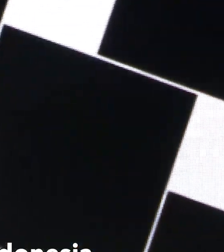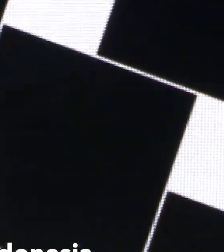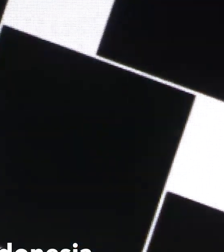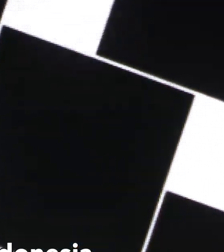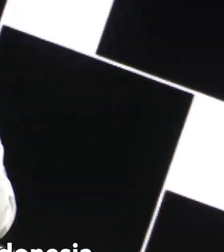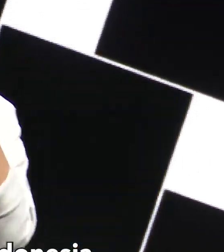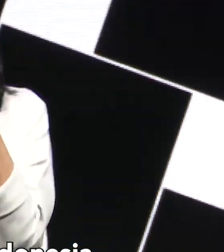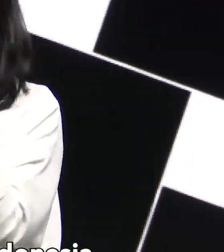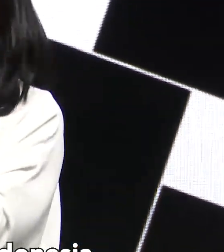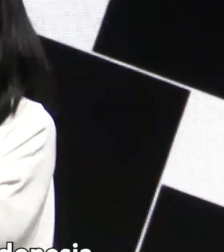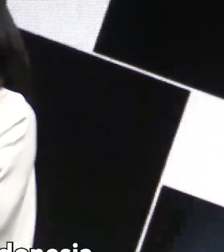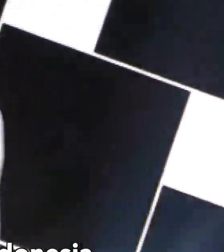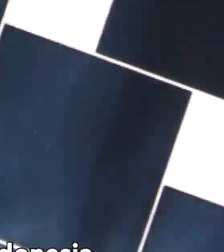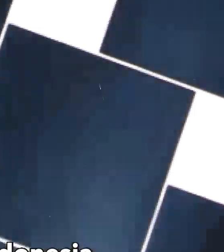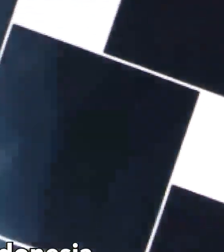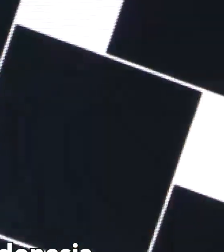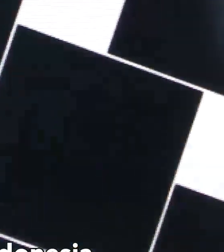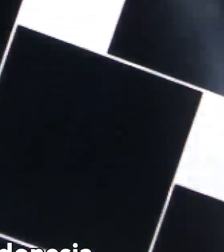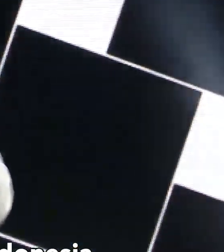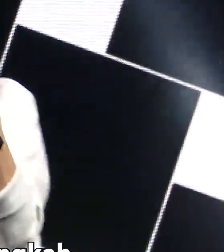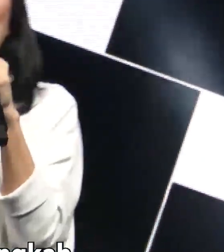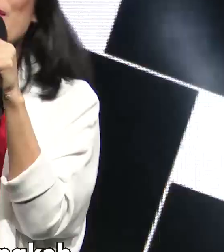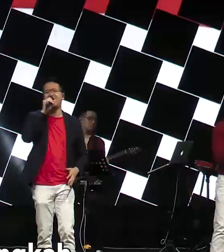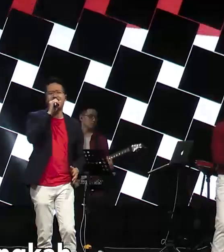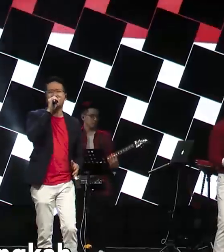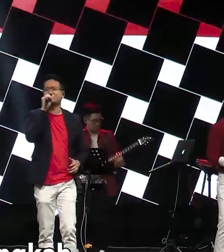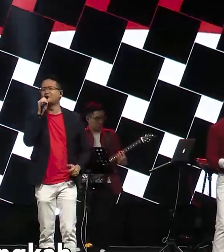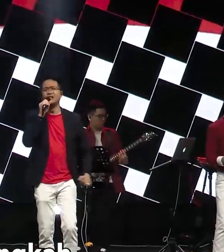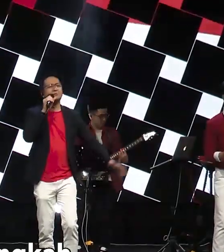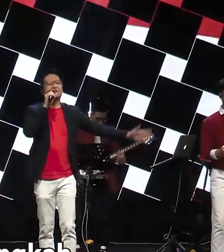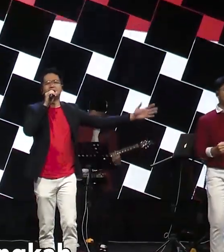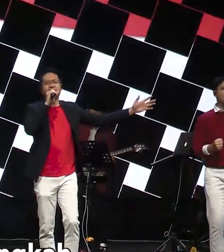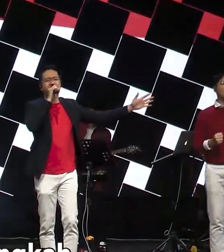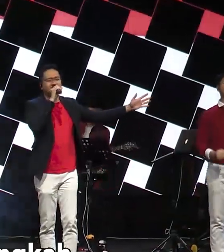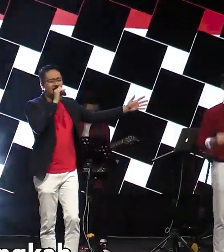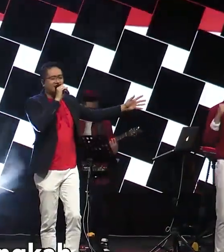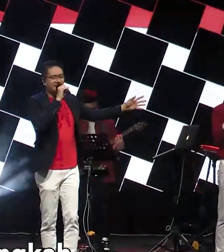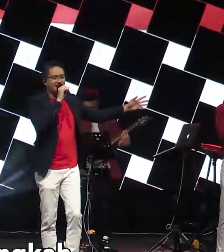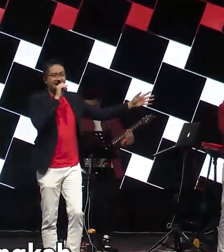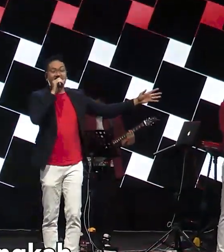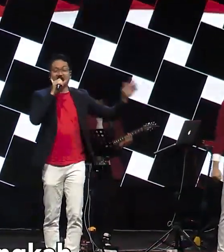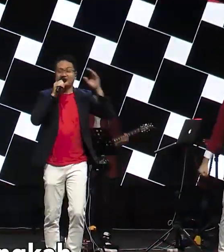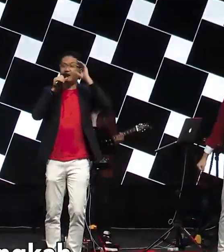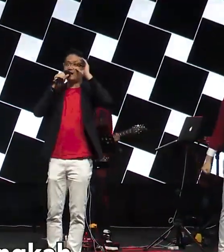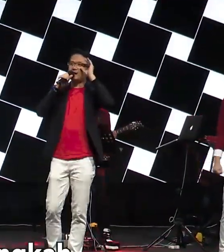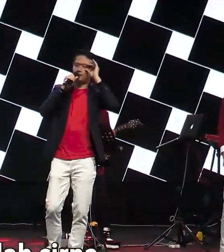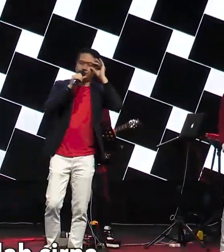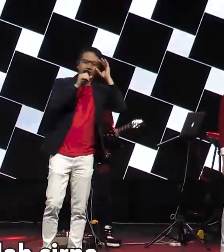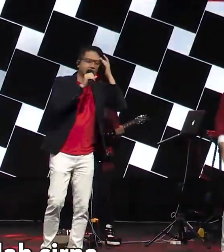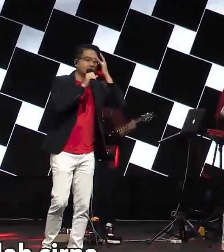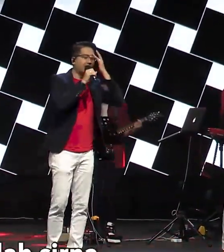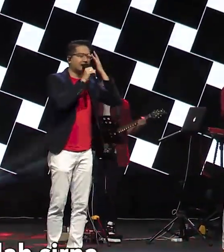tetap kita satu. Nyanyikan bersama. Maju bersama kita